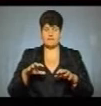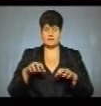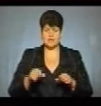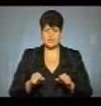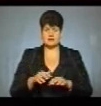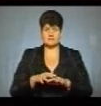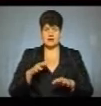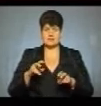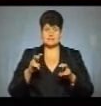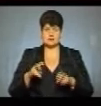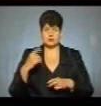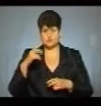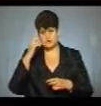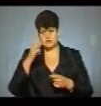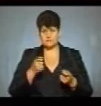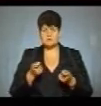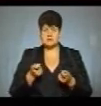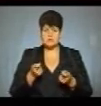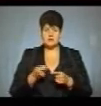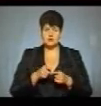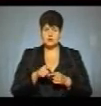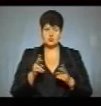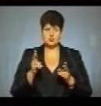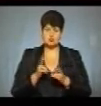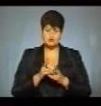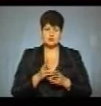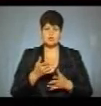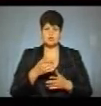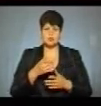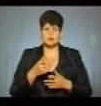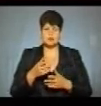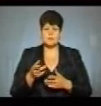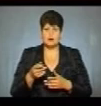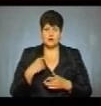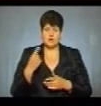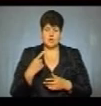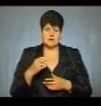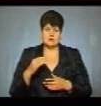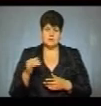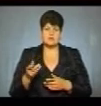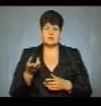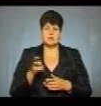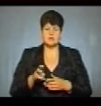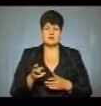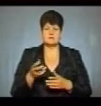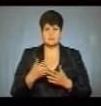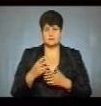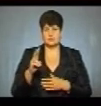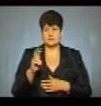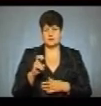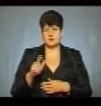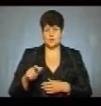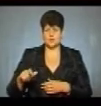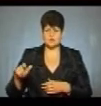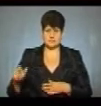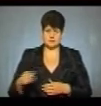засідань облдержадміністрації. На цю зустріч, за словами прес-секретарки облдержадміністрації Юлії Савчук, прийшли майже 200 осіб.